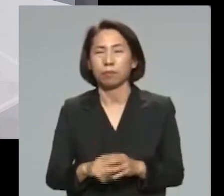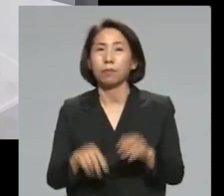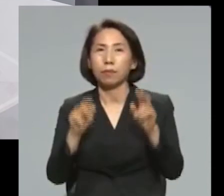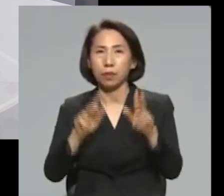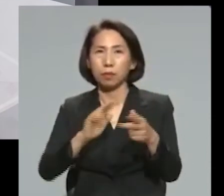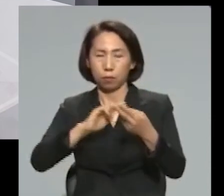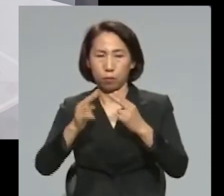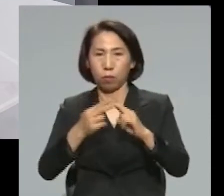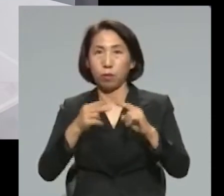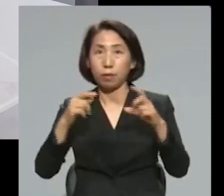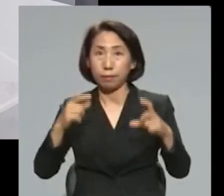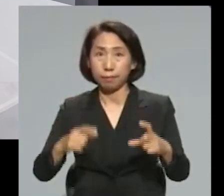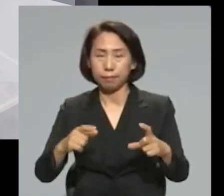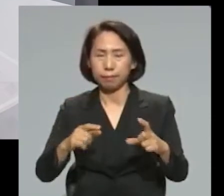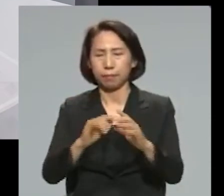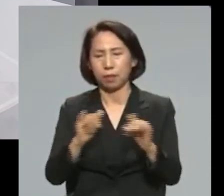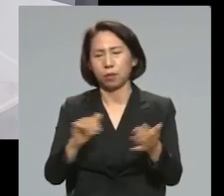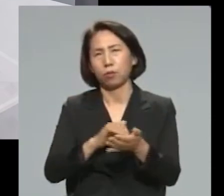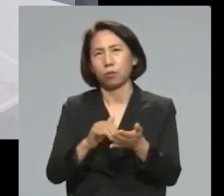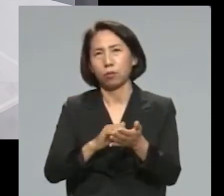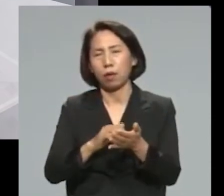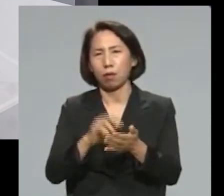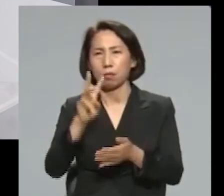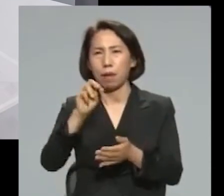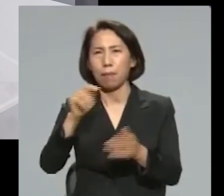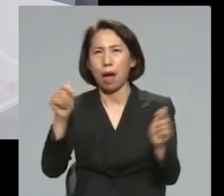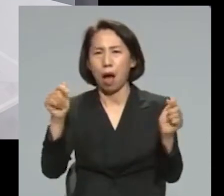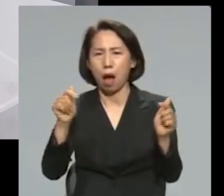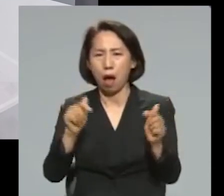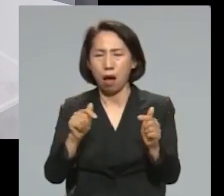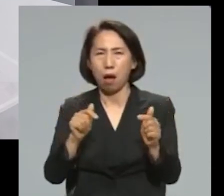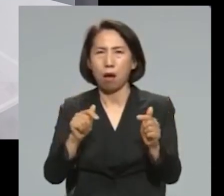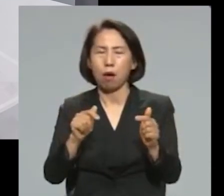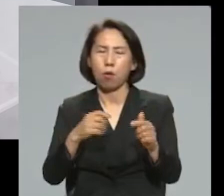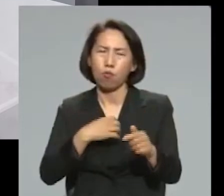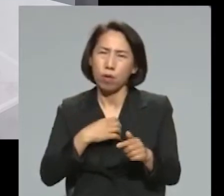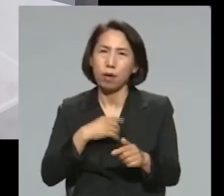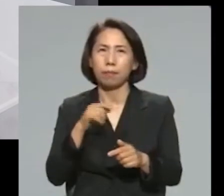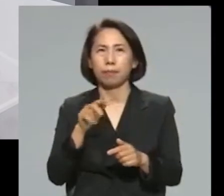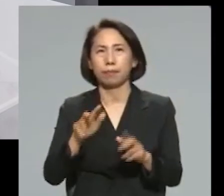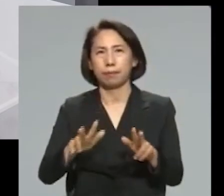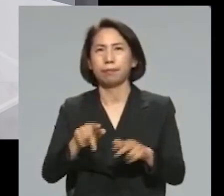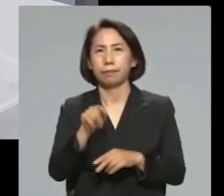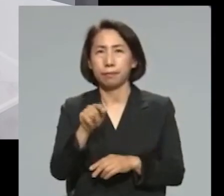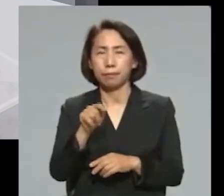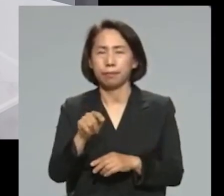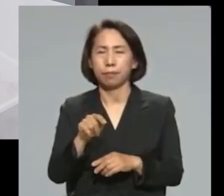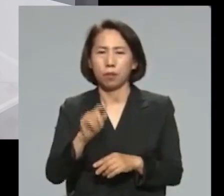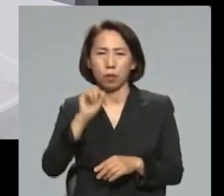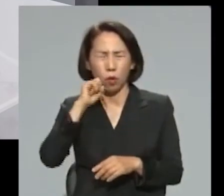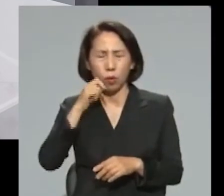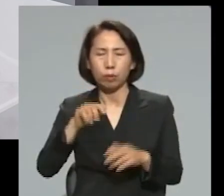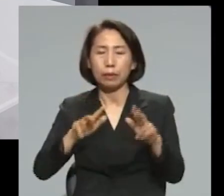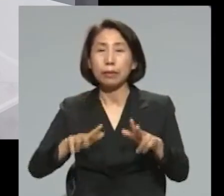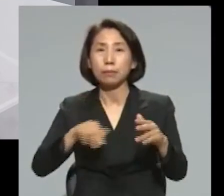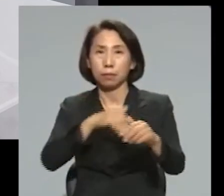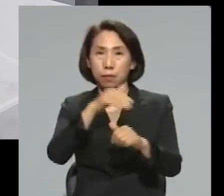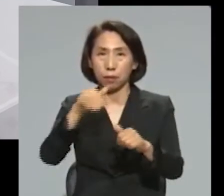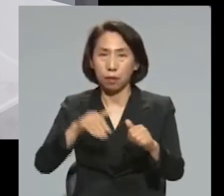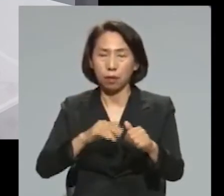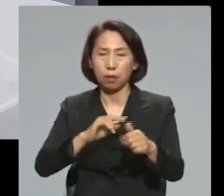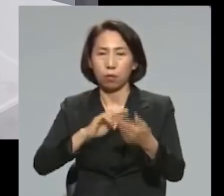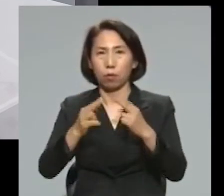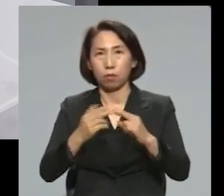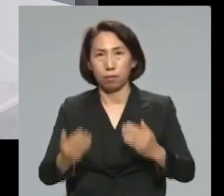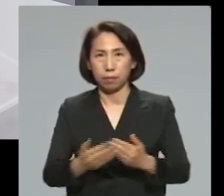지금 우리 고령은 인구 3만이 붕괴되기 직전에 어려운 시기입니다. 이렇게 어려운 시기에 고령군